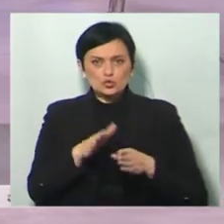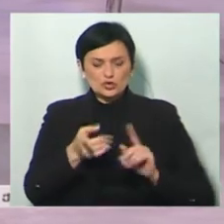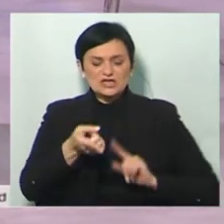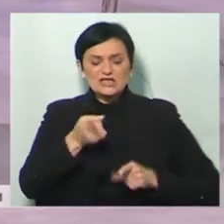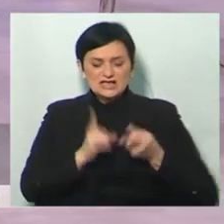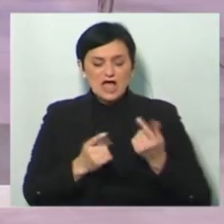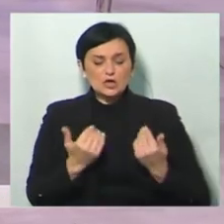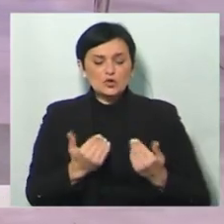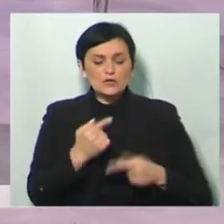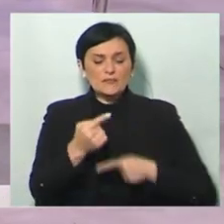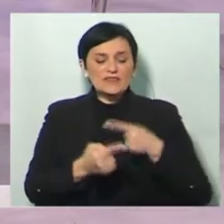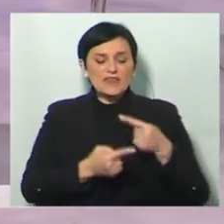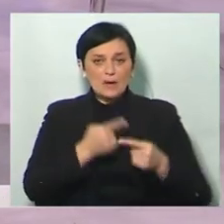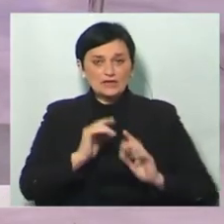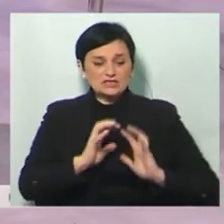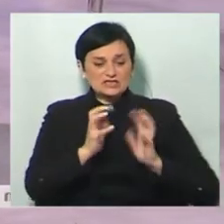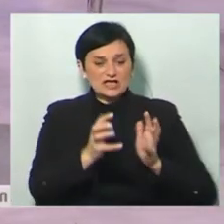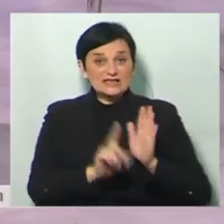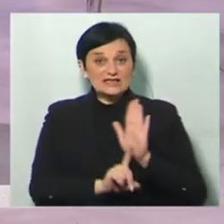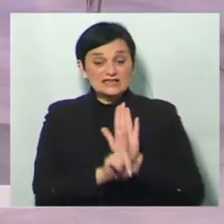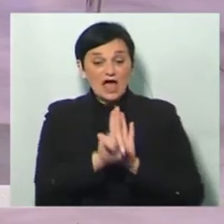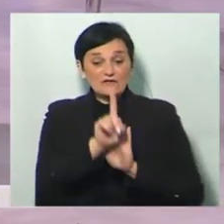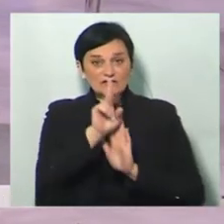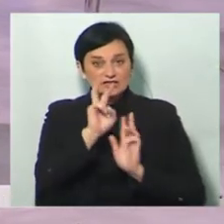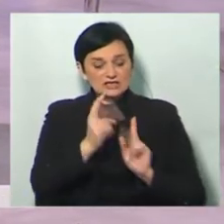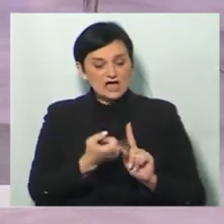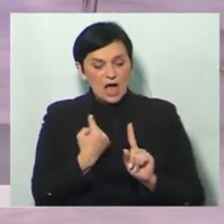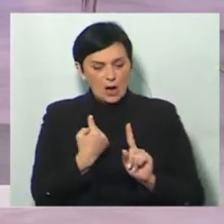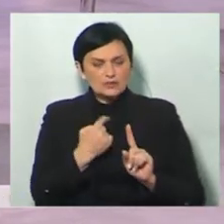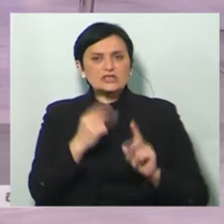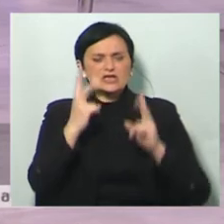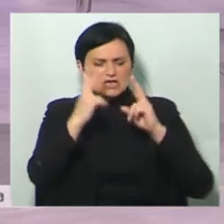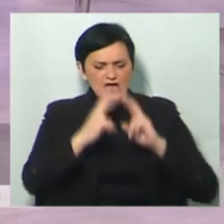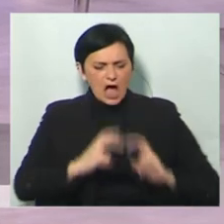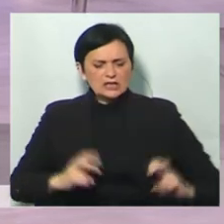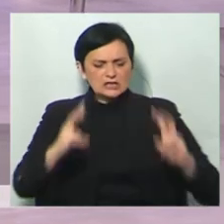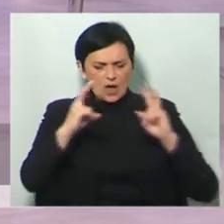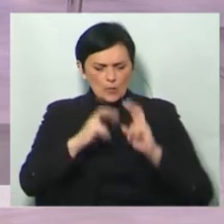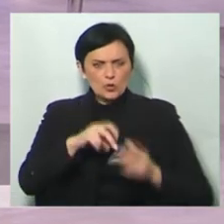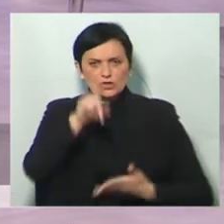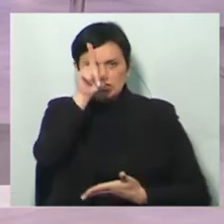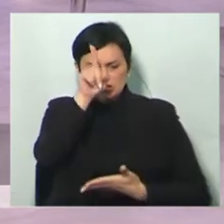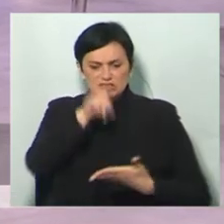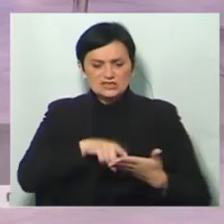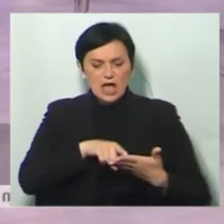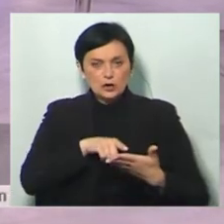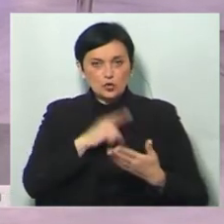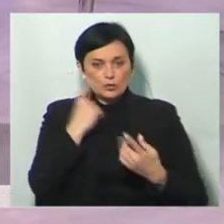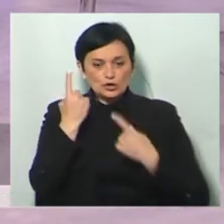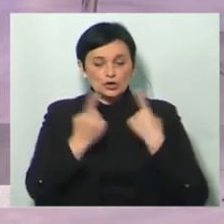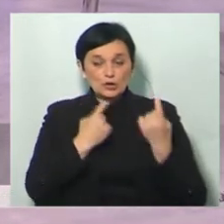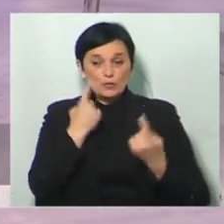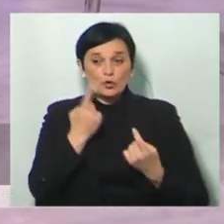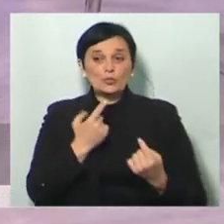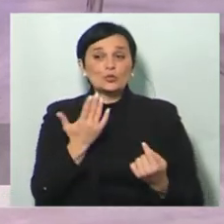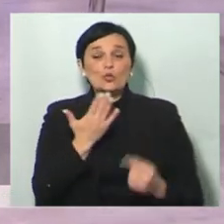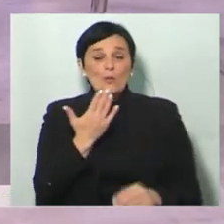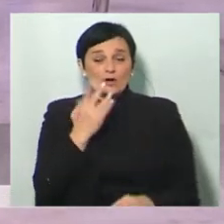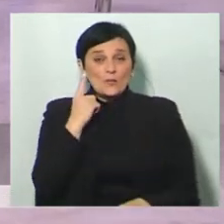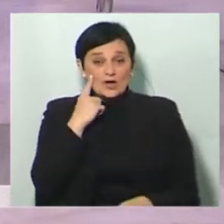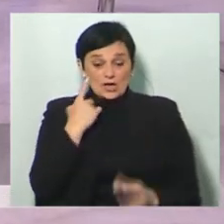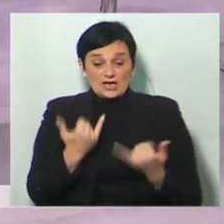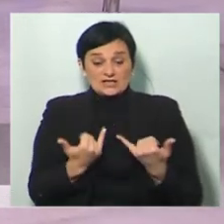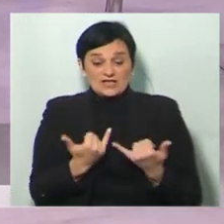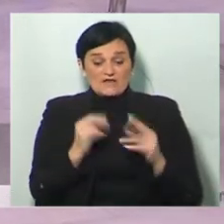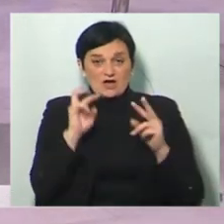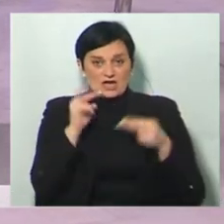თანამედროვე სამყაროში იყოს თავიდან აცილებული. Ბევრჯერ გადამოწმებული, ძალიან მაღალი სანდოობის ინფორმაცია, რომელიც ფიქრობ